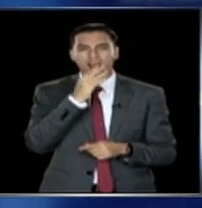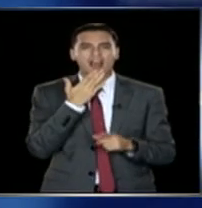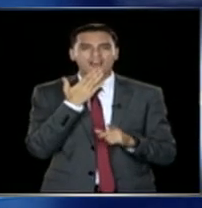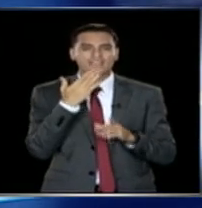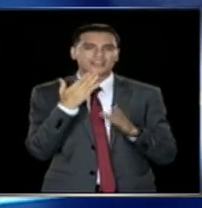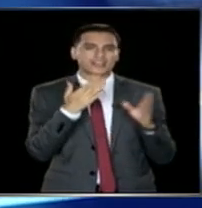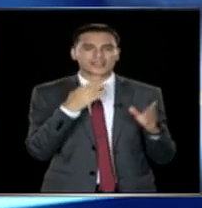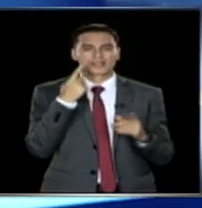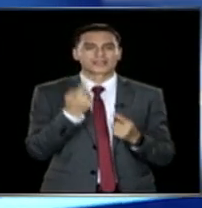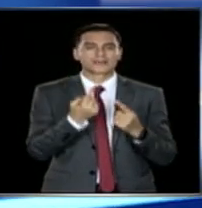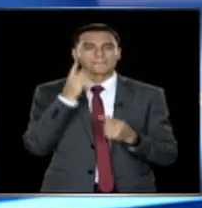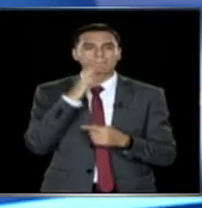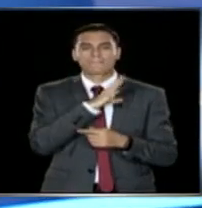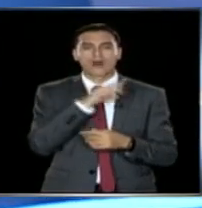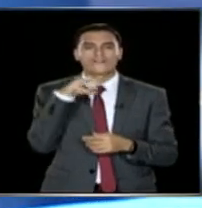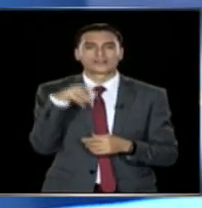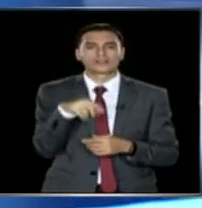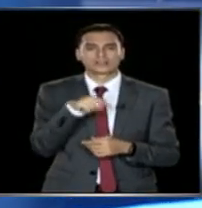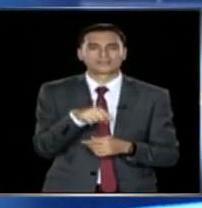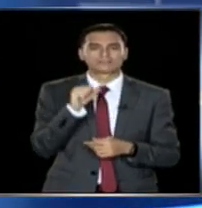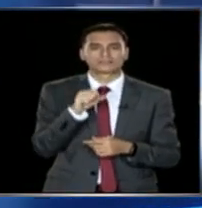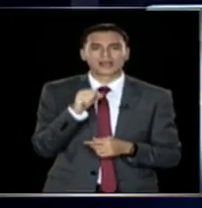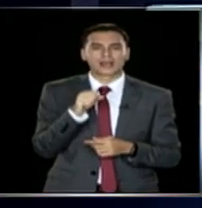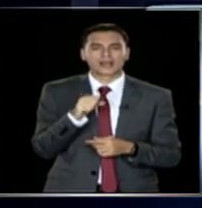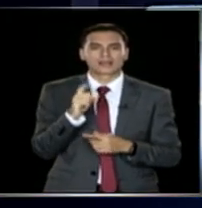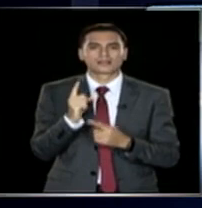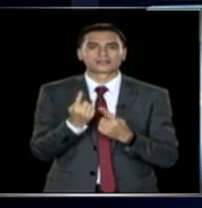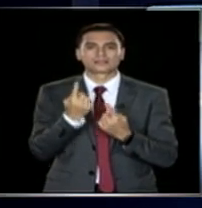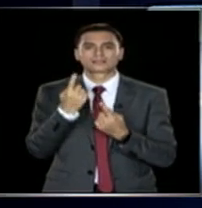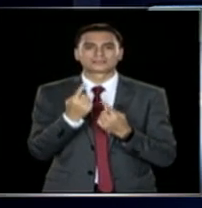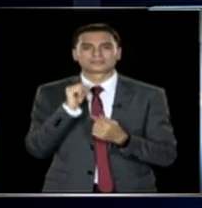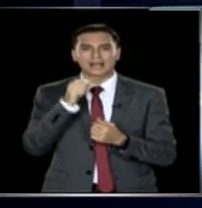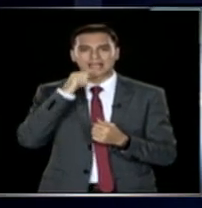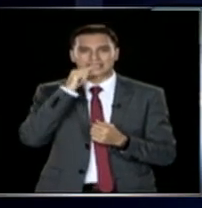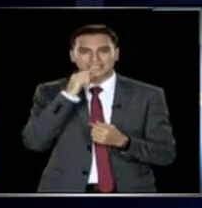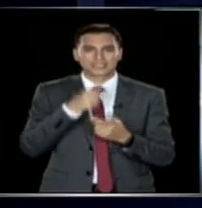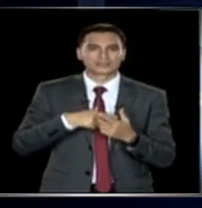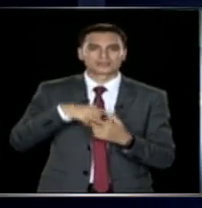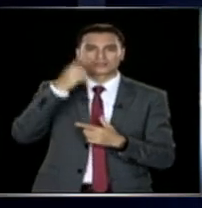مدينة جميلة مشهورة بواحات النخيل.